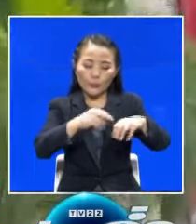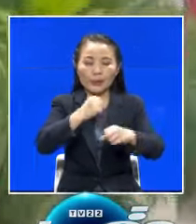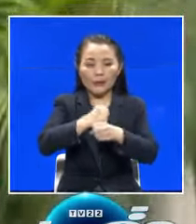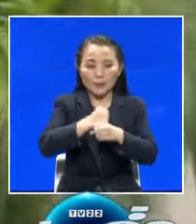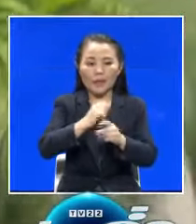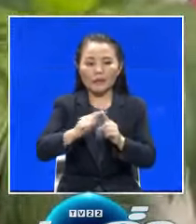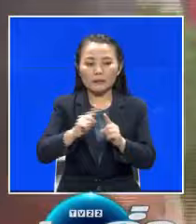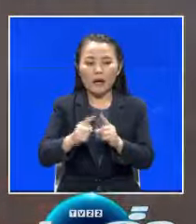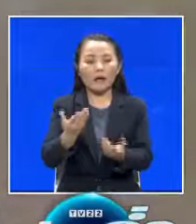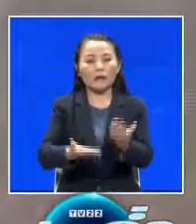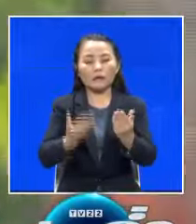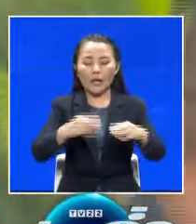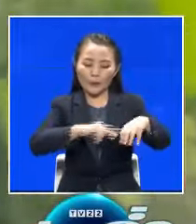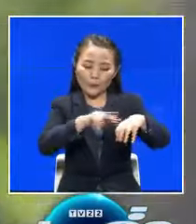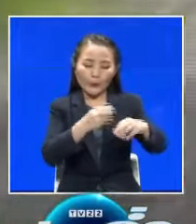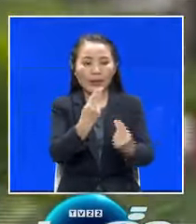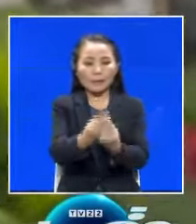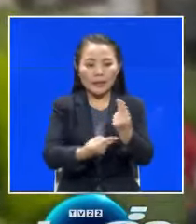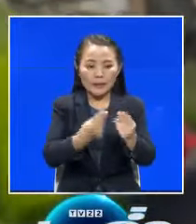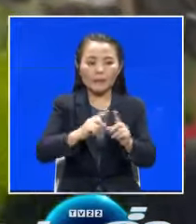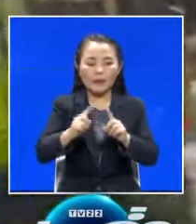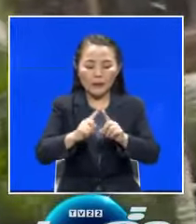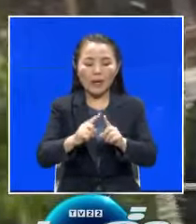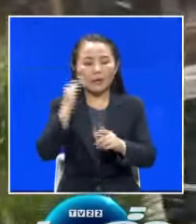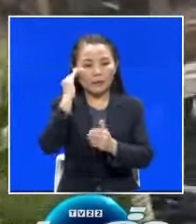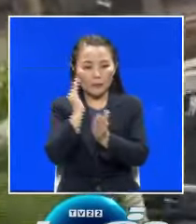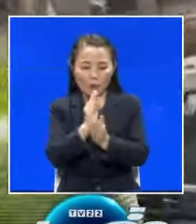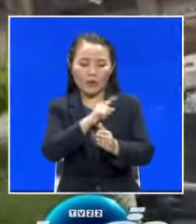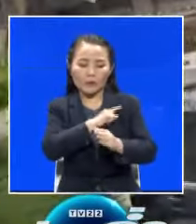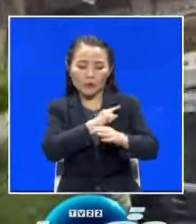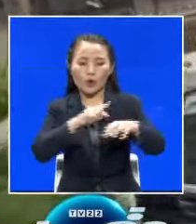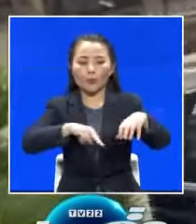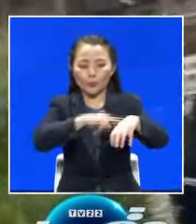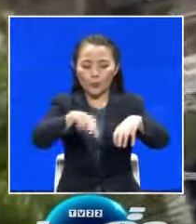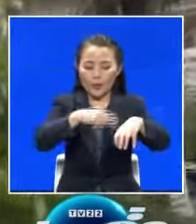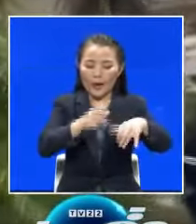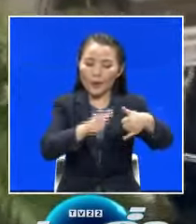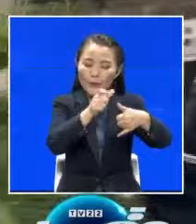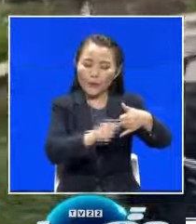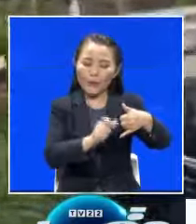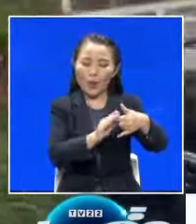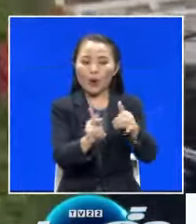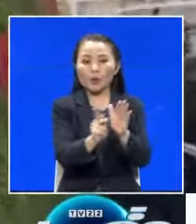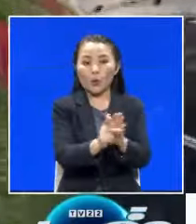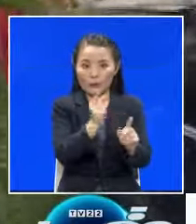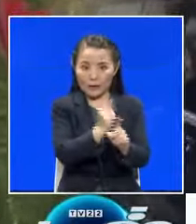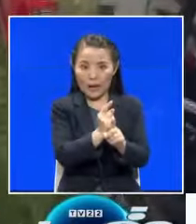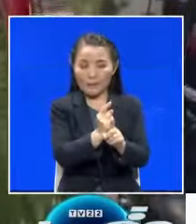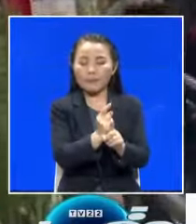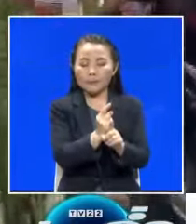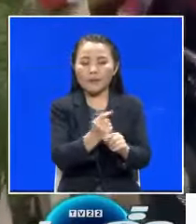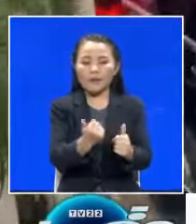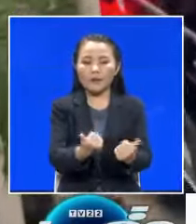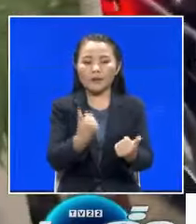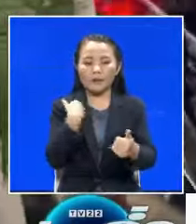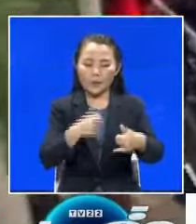หรือสถานที่อื่นใดเพื่อเยี่ยมเยียนติดตามดูแลให้ผู้ถูกควบคุมความประพฤติปฏิบัติตามเงื่อนไขและสามารถแ